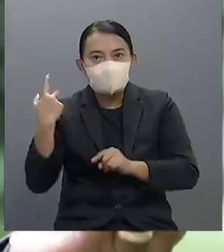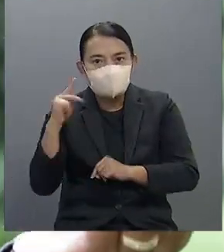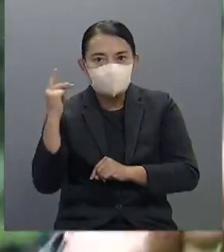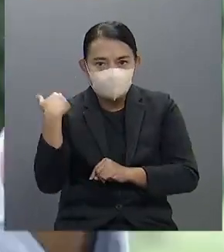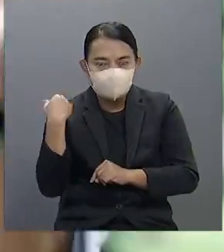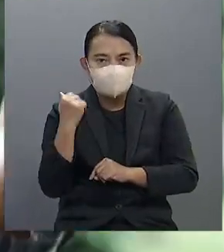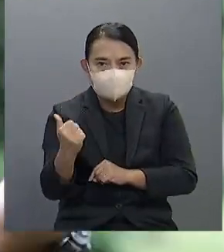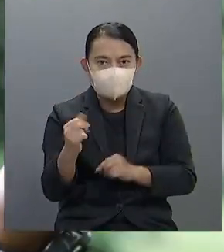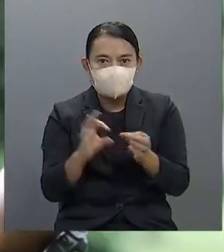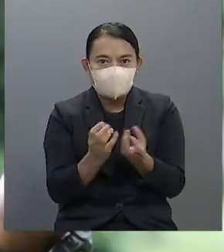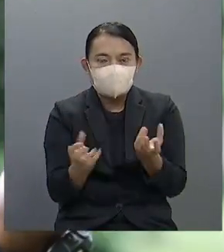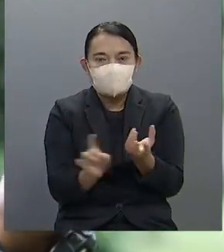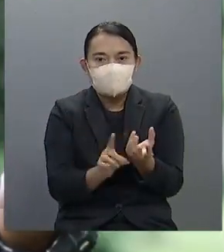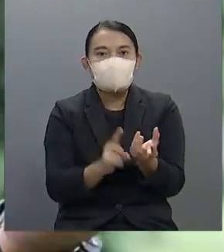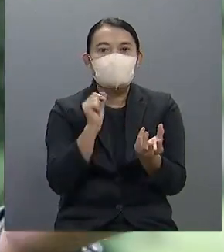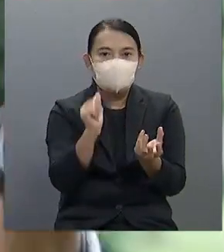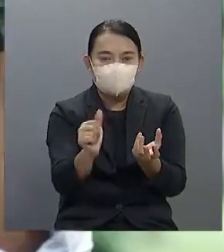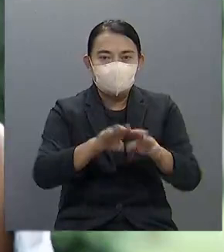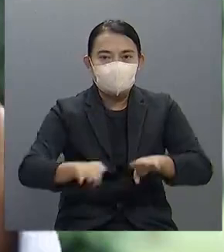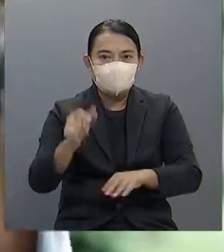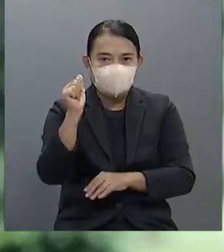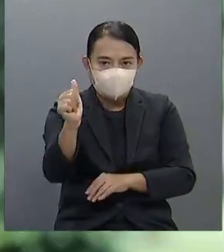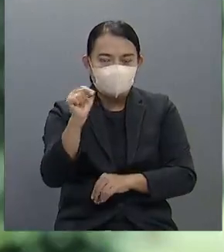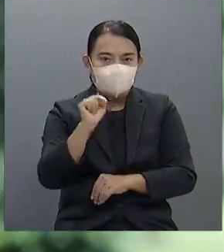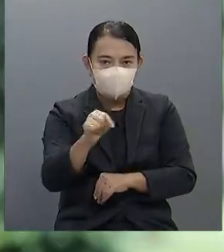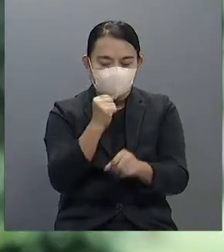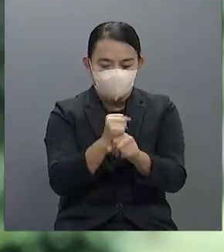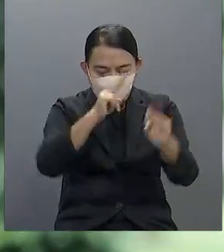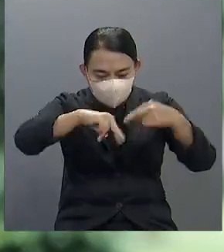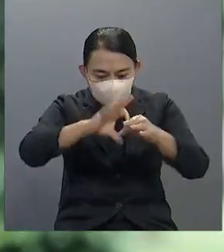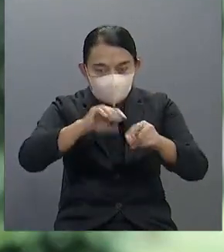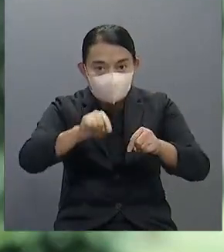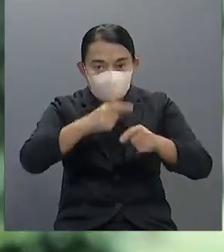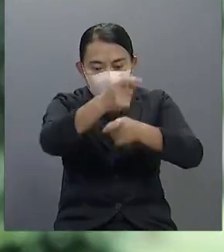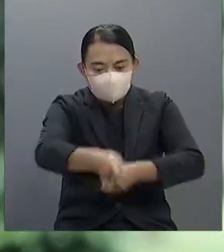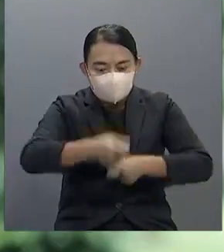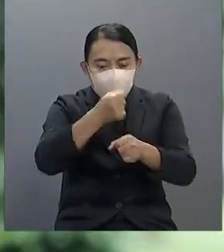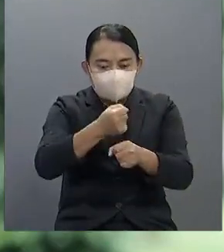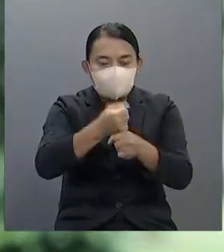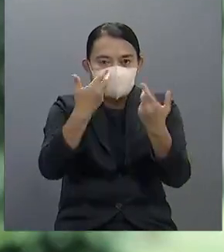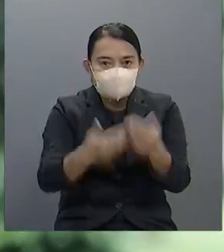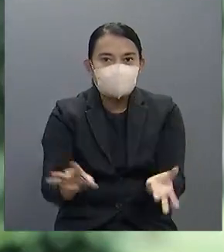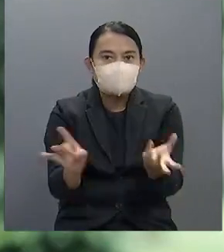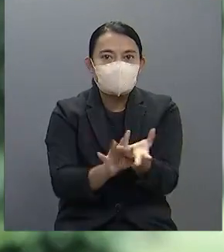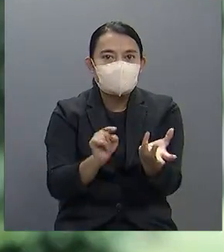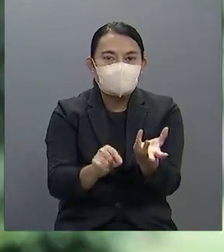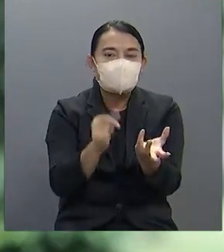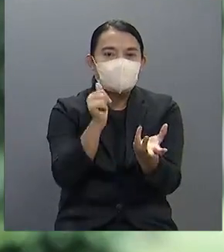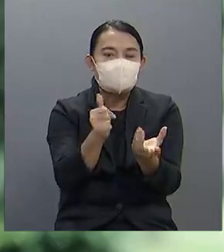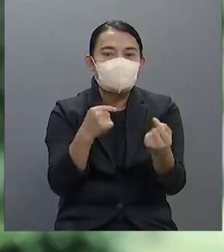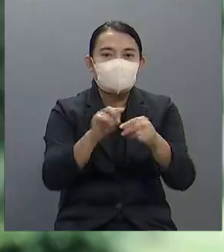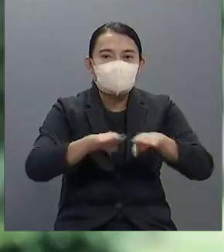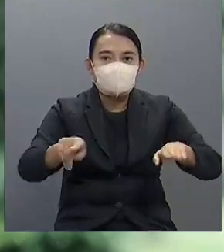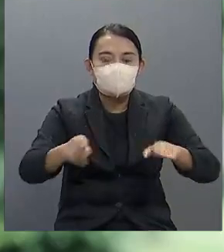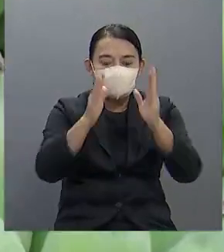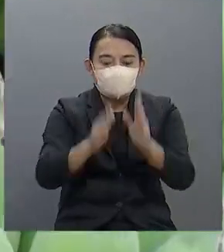ฐานนะครับดูแลเรื่องทรัพยากรการผลิตแล้วก็สุดท้ายนะสร้างมาตรฐานสินค้าการเกษตรนะครับแล้วก็ให้ทุกคนเข้ามาในบ้